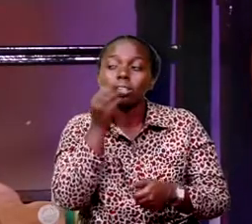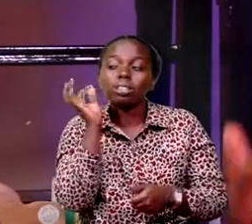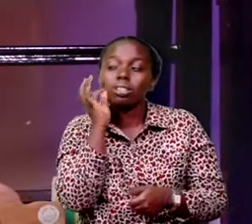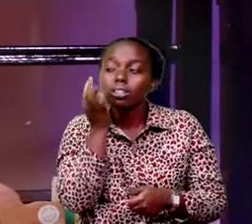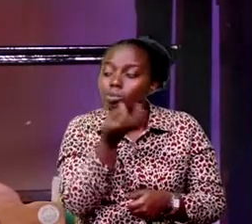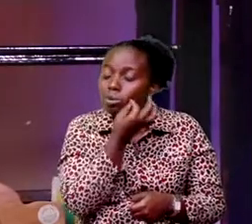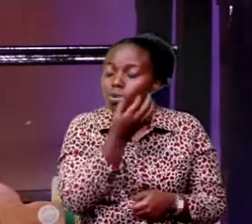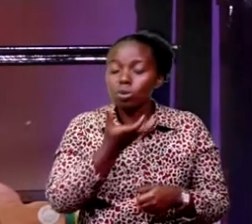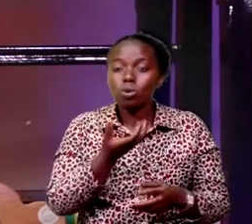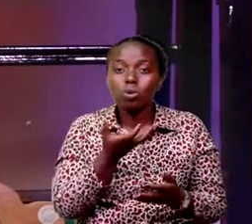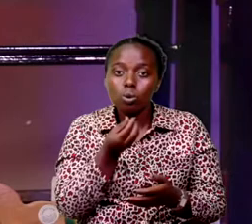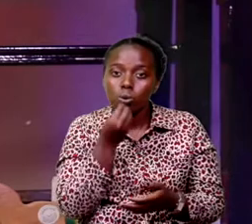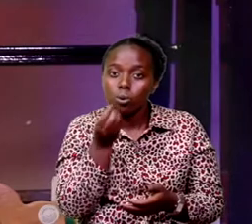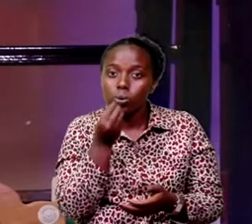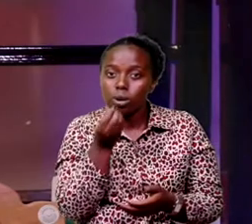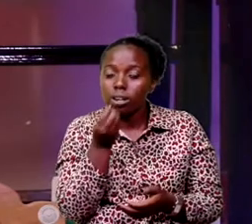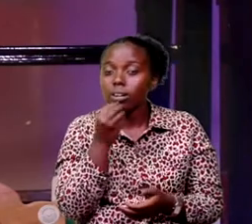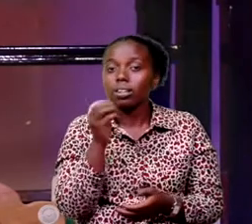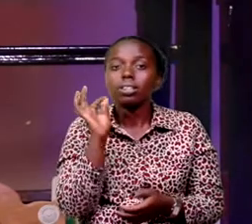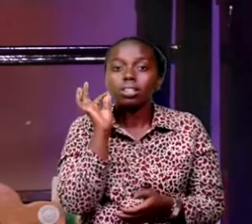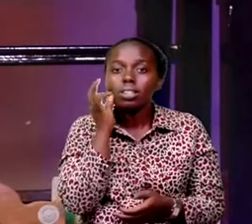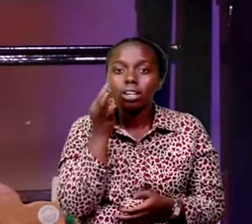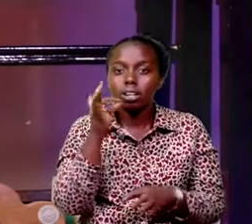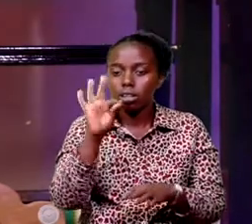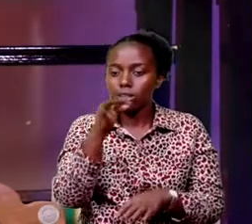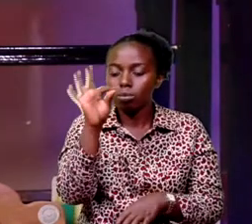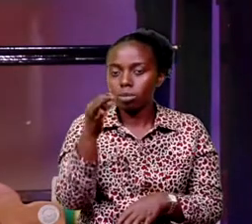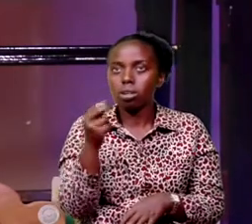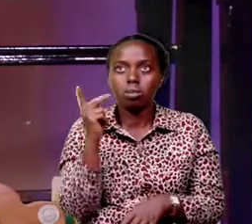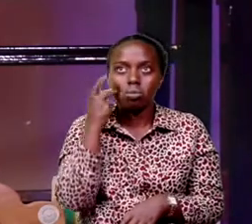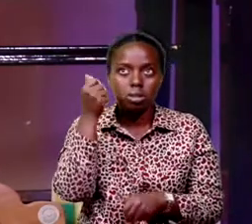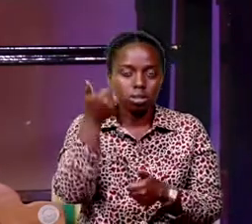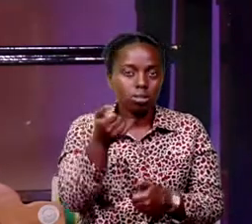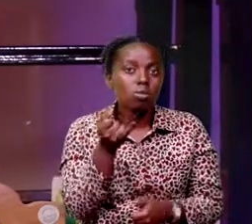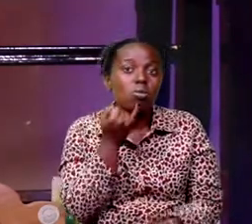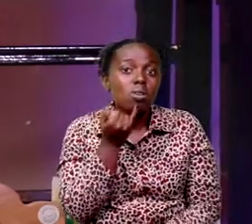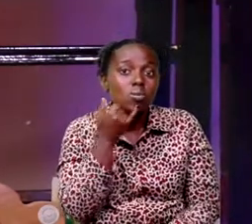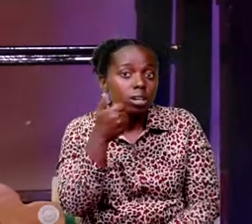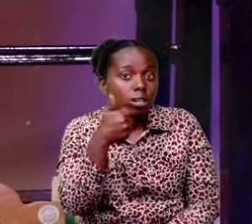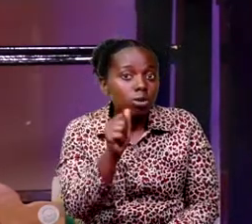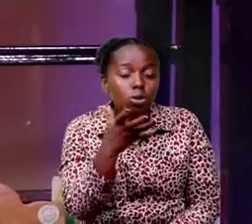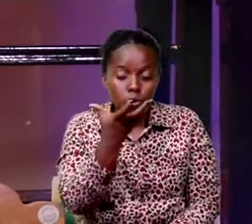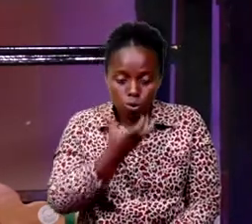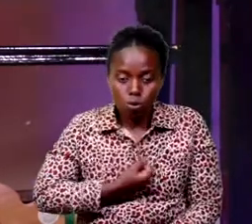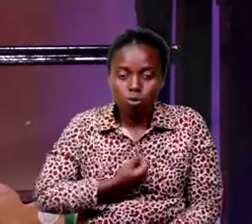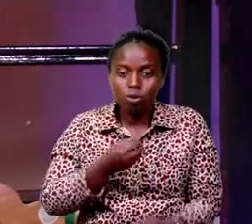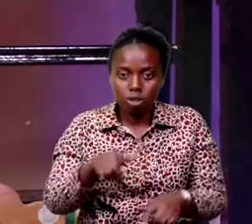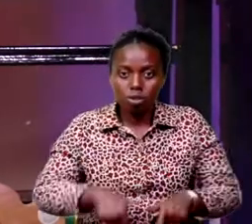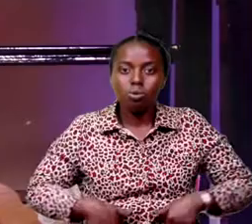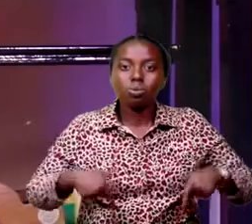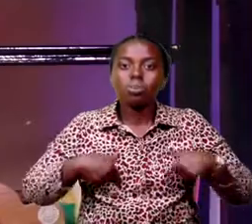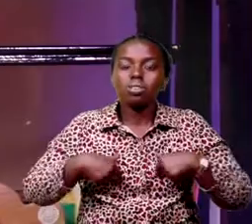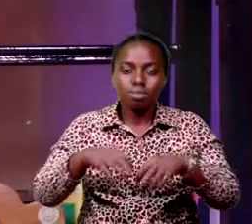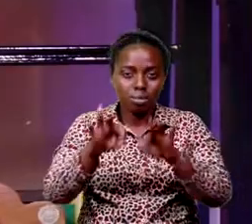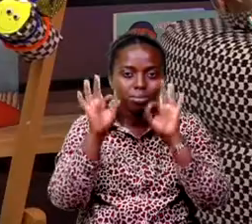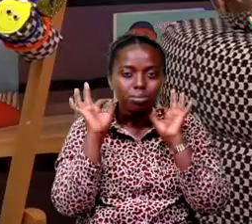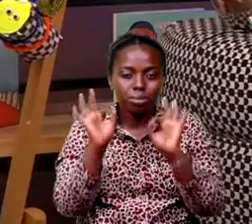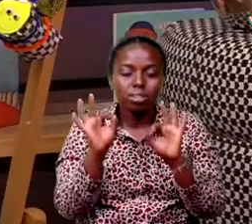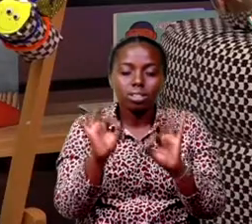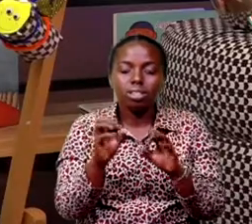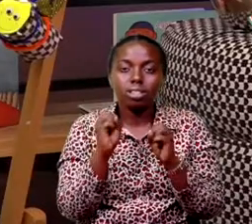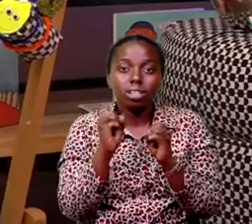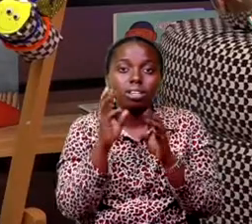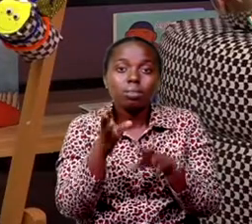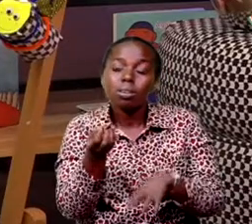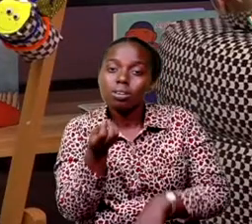imbuto, ukarya imboga, umeze neza. Wa mwana we ufite ubuzima bwiza rwose,